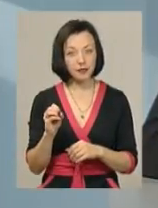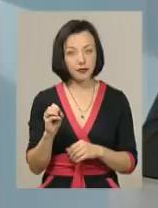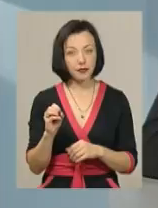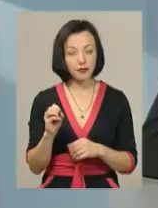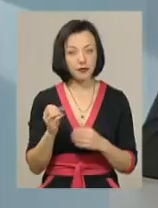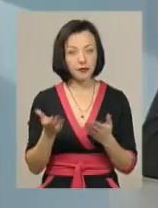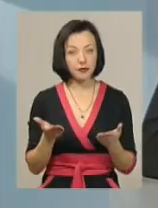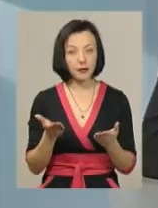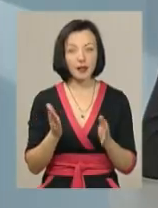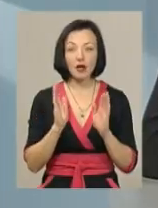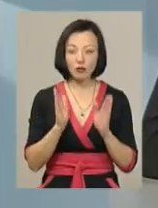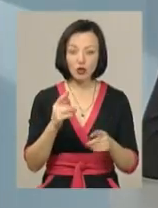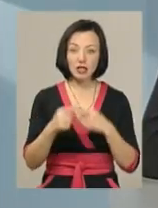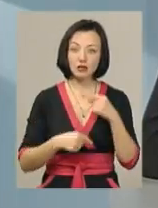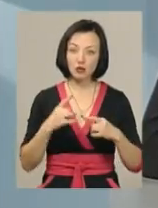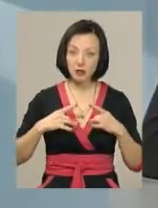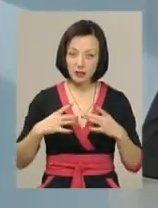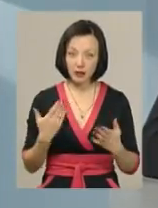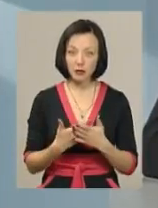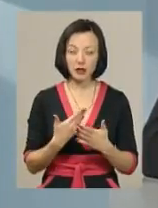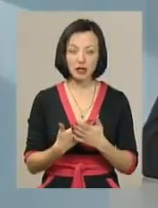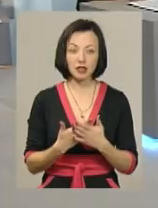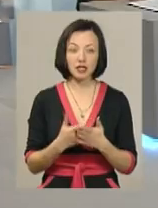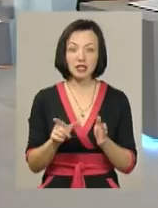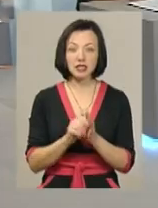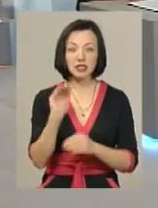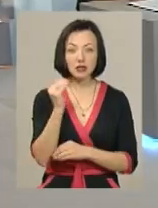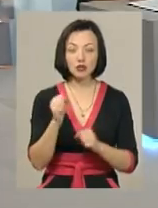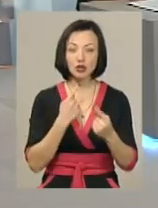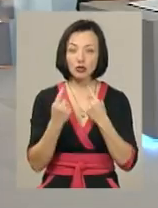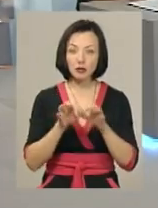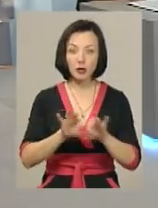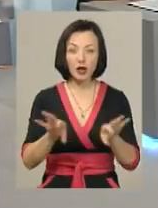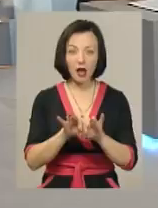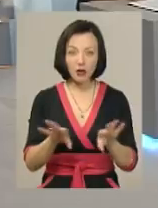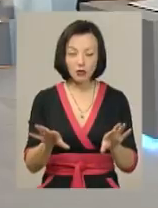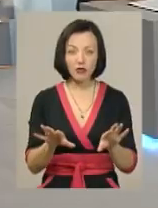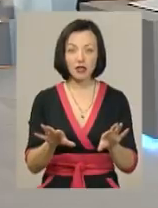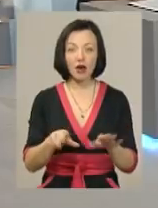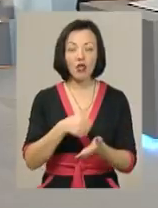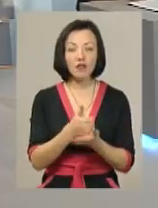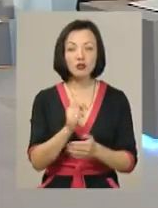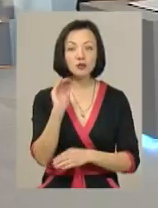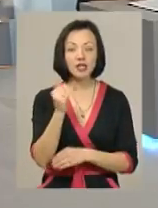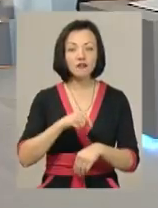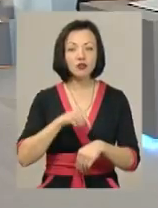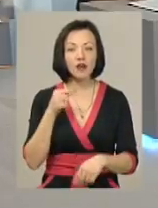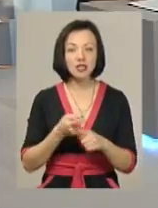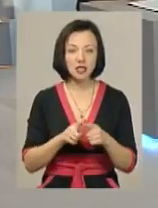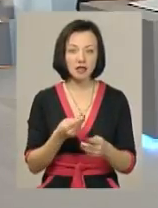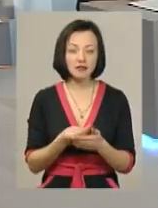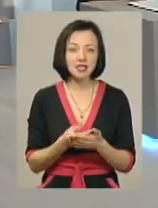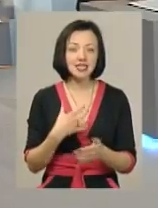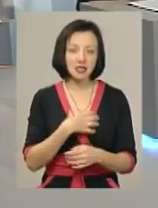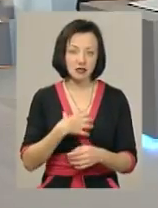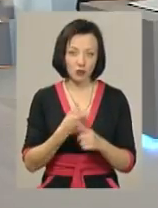але ну буде і наступне свято наприклад так і з дитиною можна розмовляти і пояснювати їй головне щоби дитина відчувала цінність цього